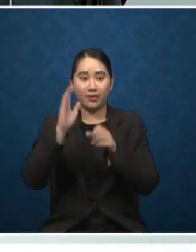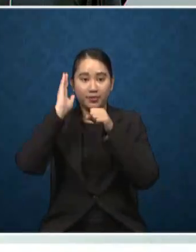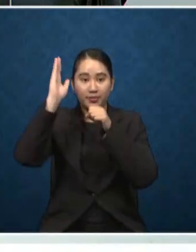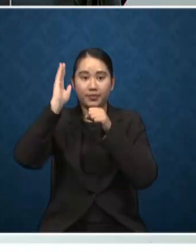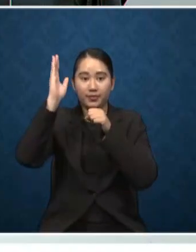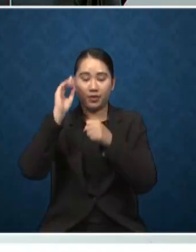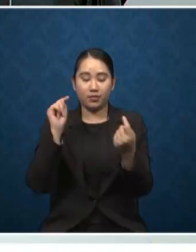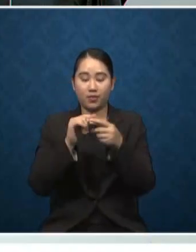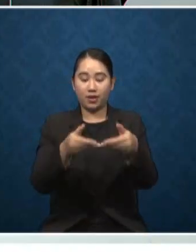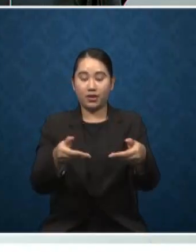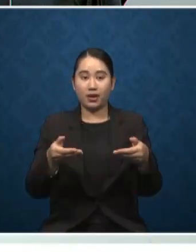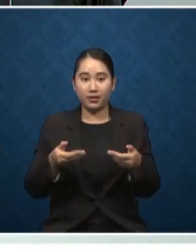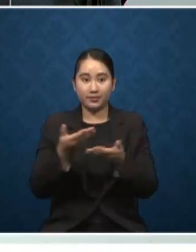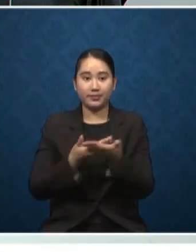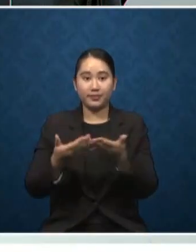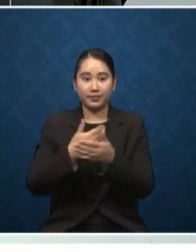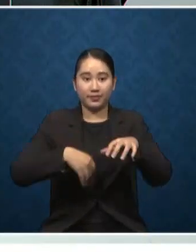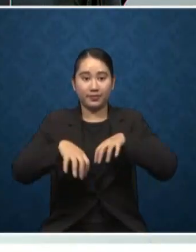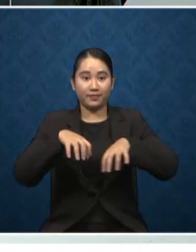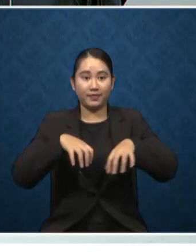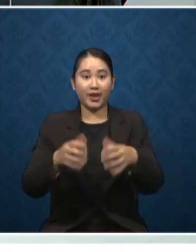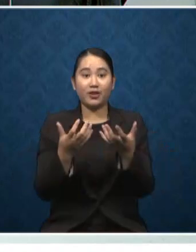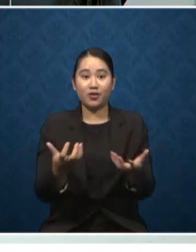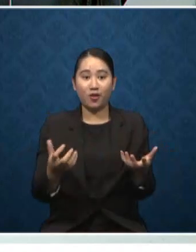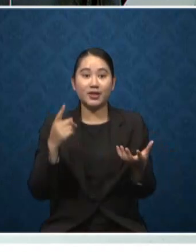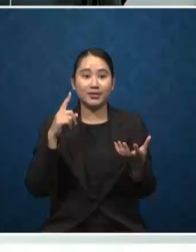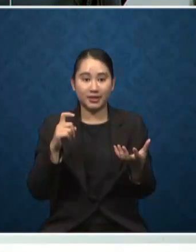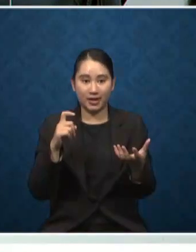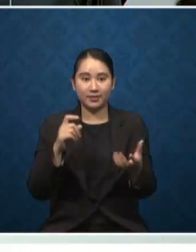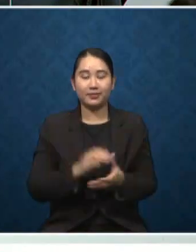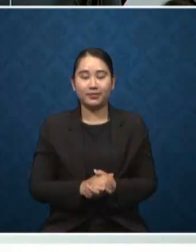งานการพิเจีนา การศึษาเรื่องการจัดการกากอุสาหกรม